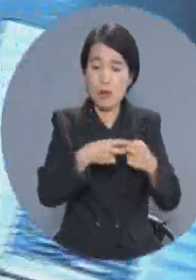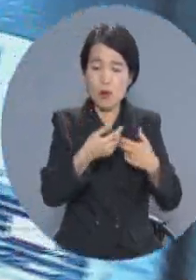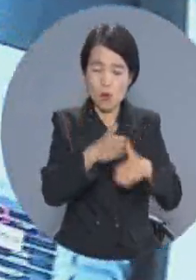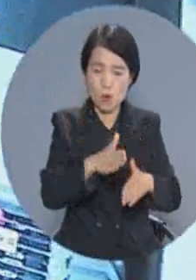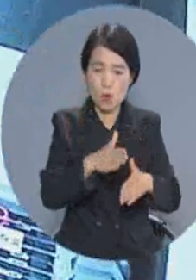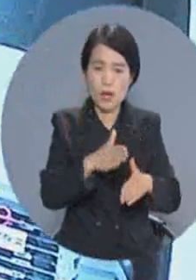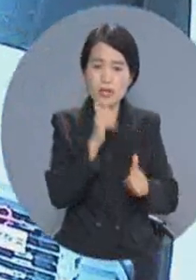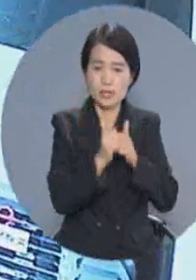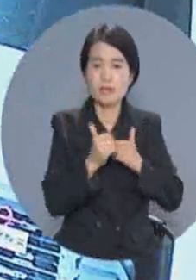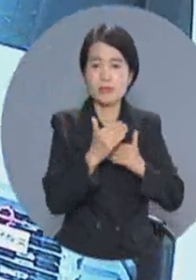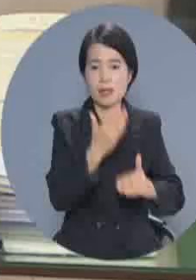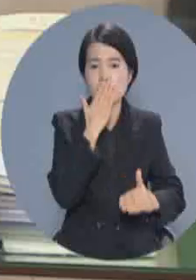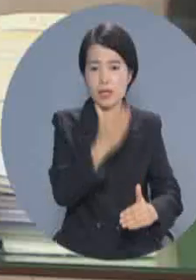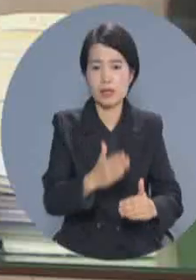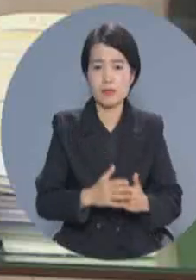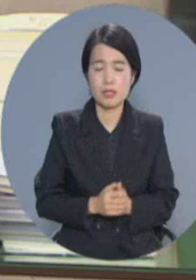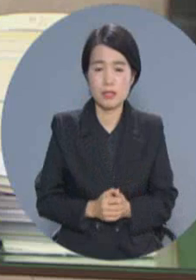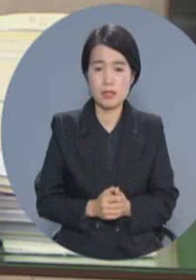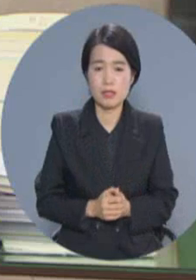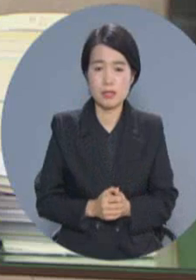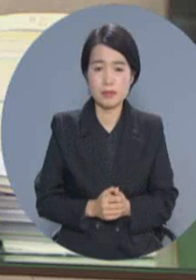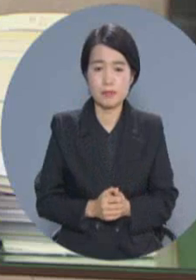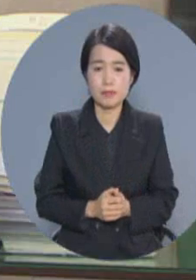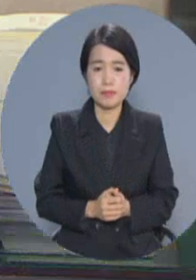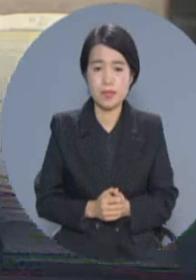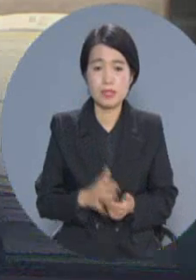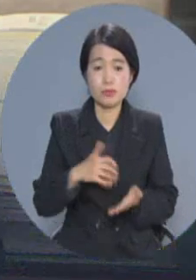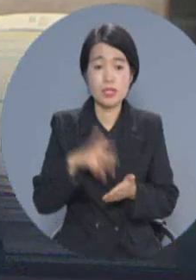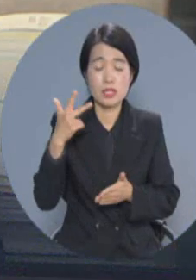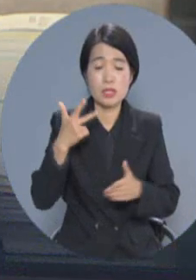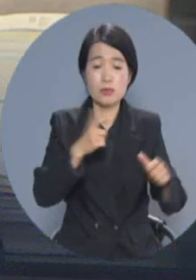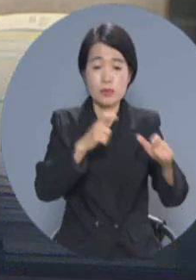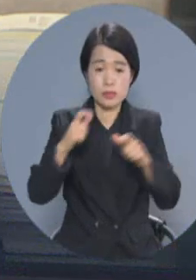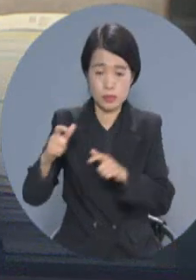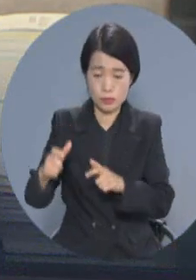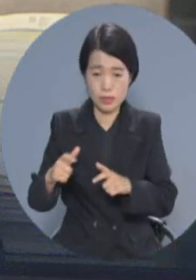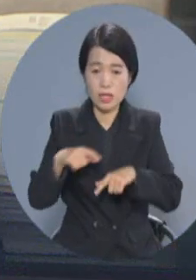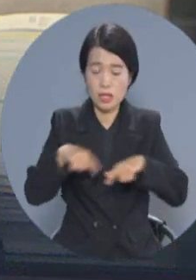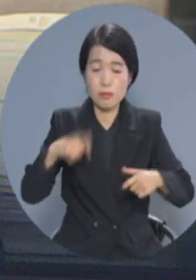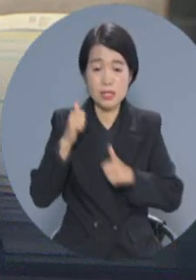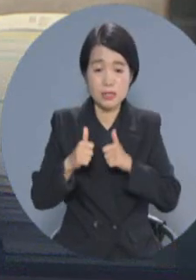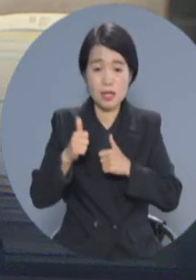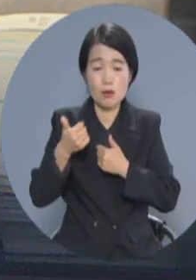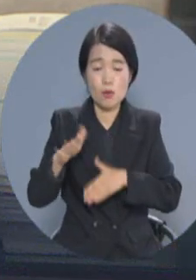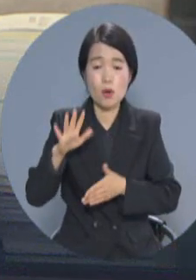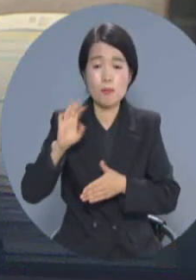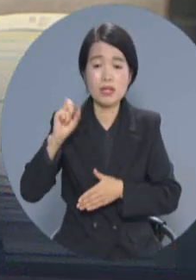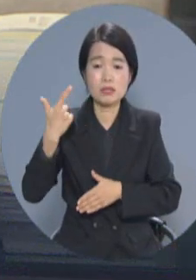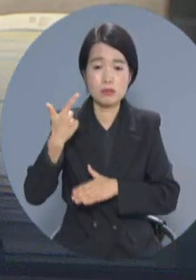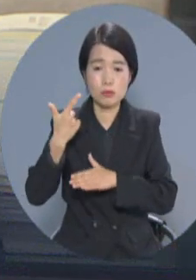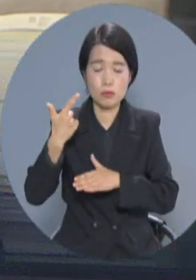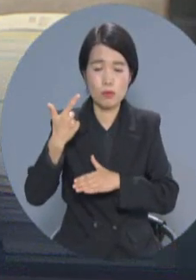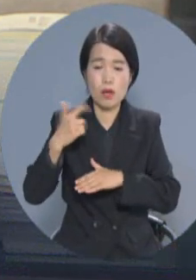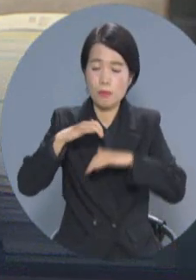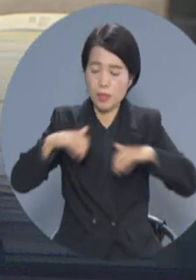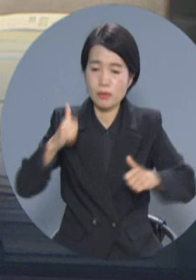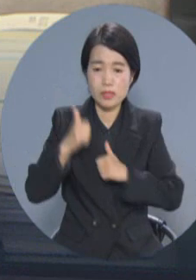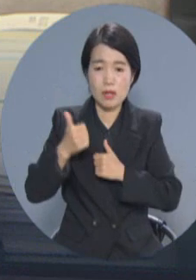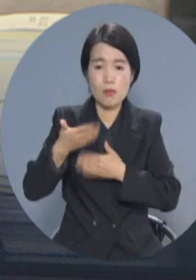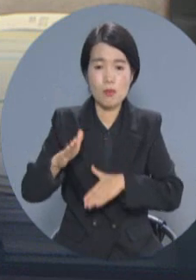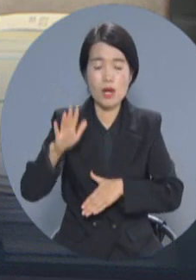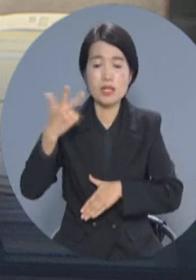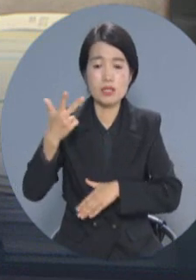수능에 응시하게 됩니다. 이를 위해서 7개 시험 지구에 일반 시험장 46곳, 별도